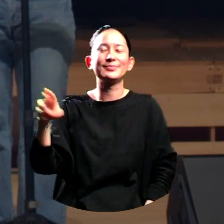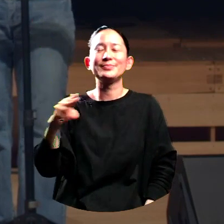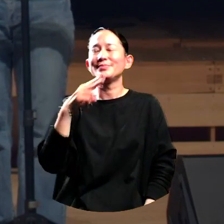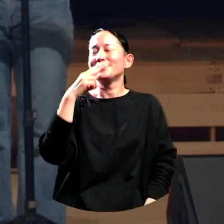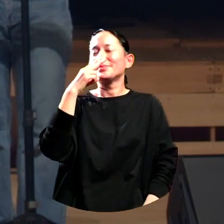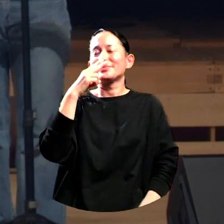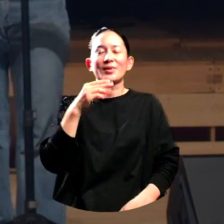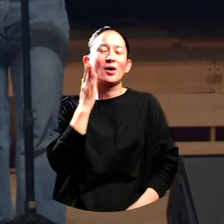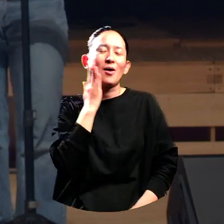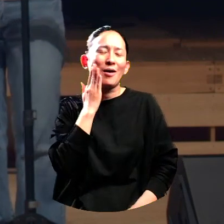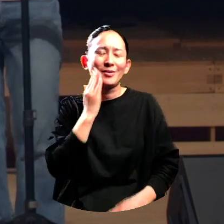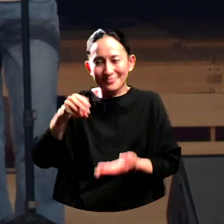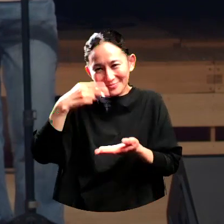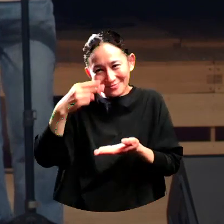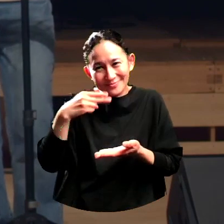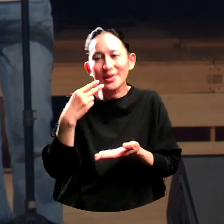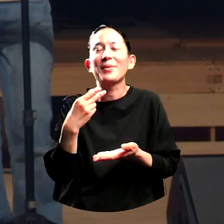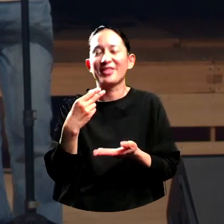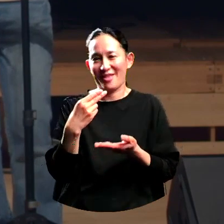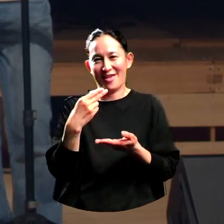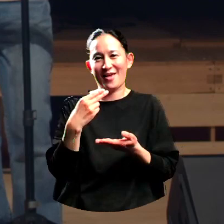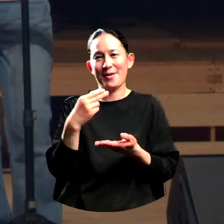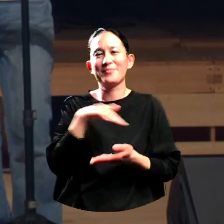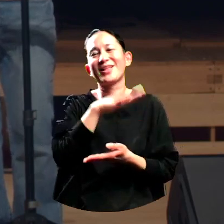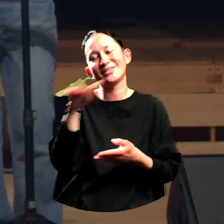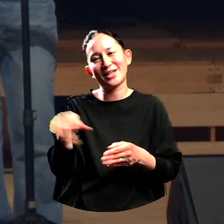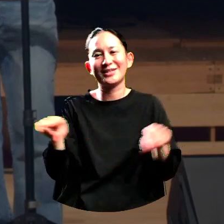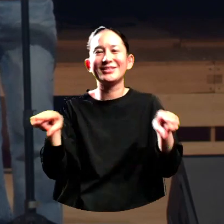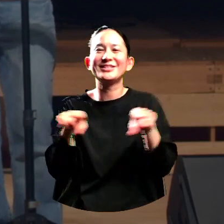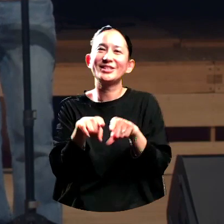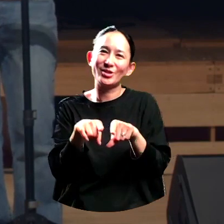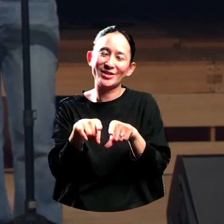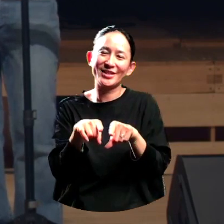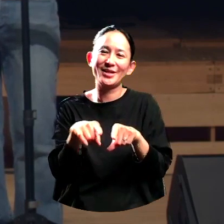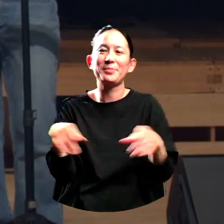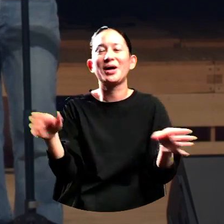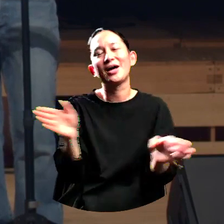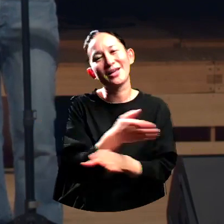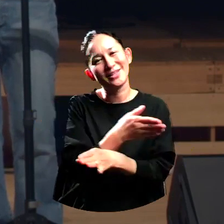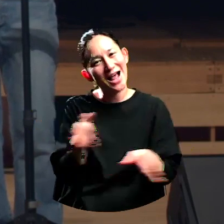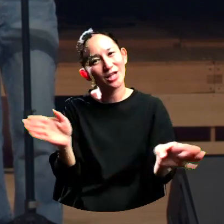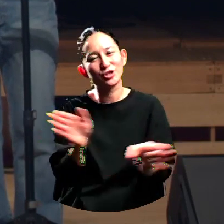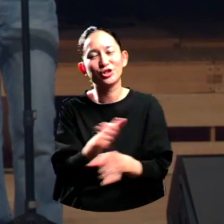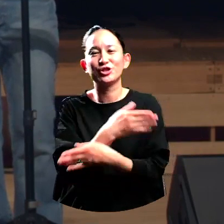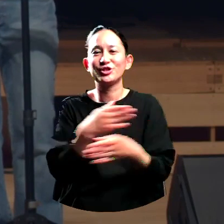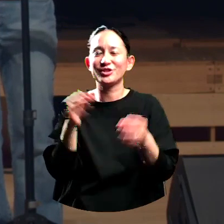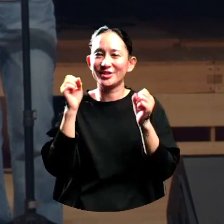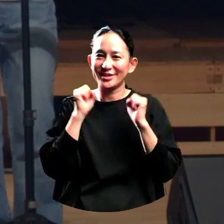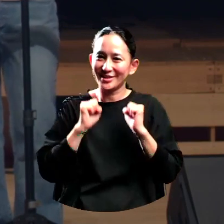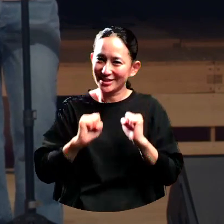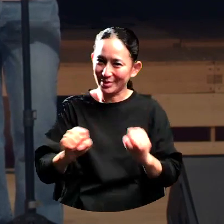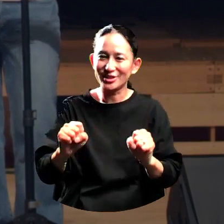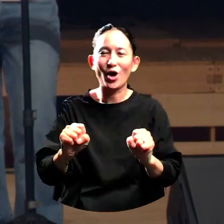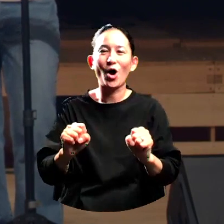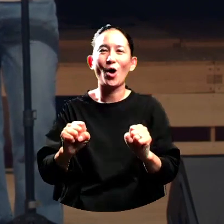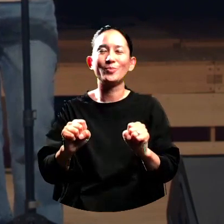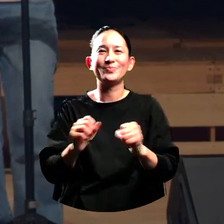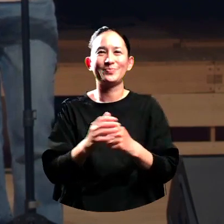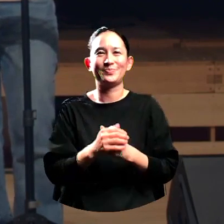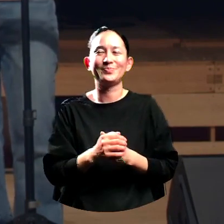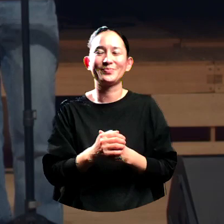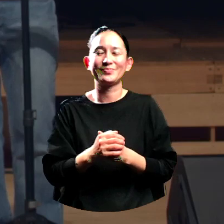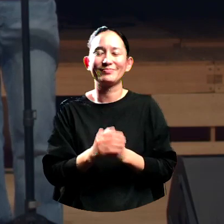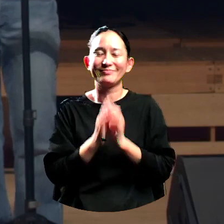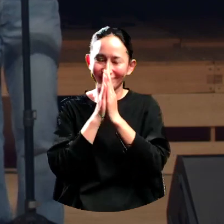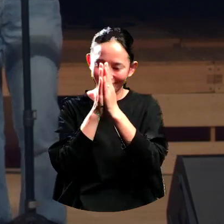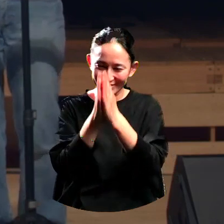本当に自然が豊かで素晴らしいところなので、なんかちょっとこうリラックスしたいなっていう方は、また神様の御言葉を聞きたいとか学びたい